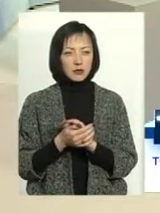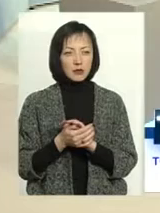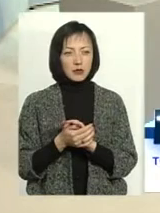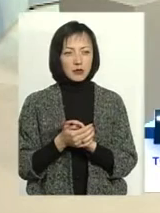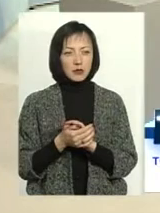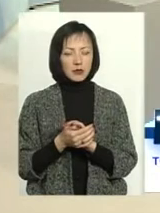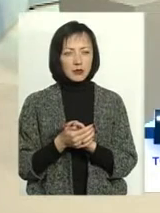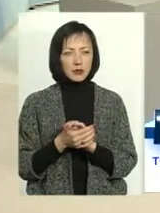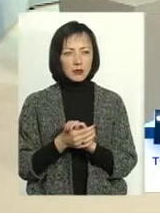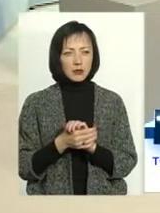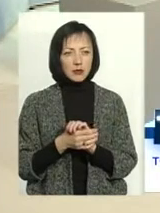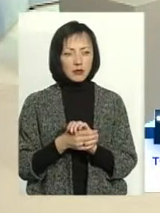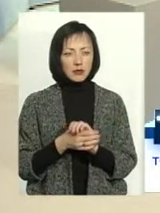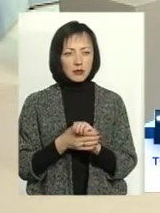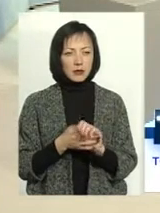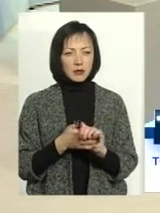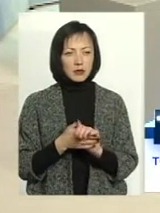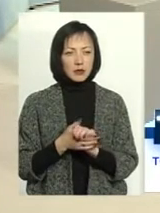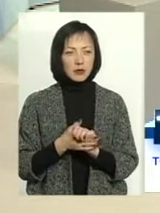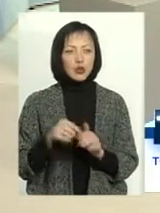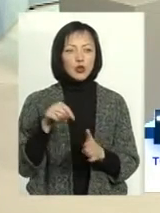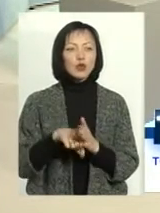висунули. Суть вашого запитання?